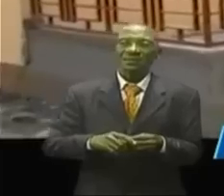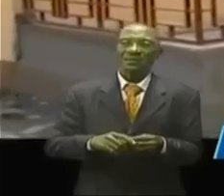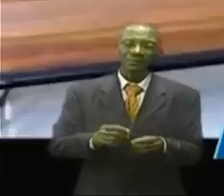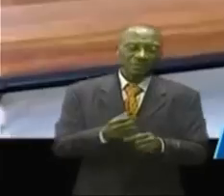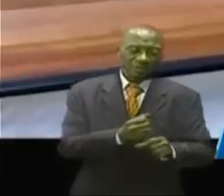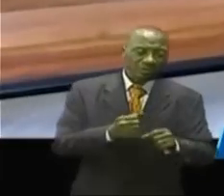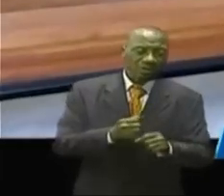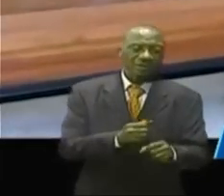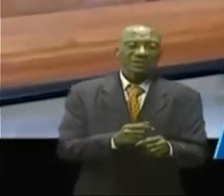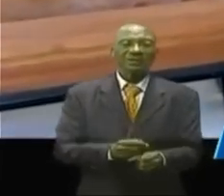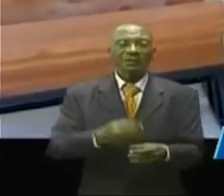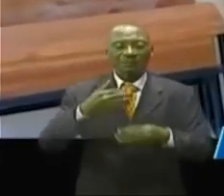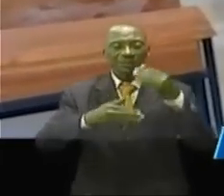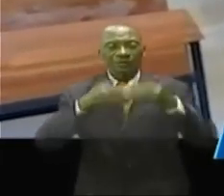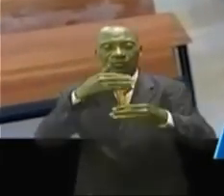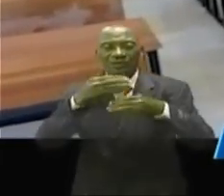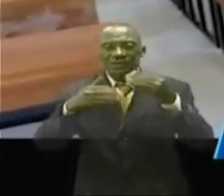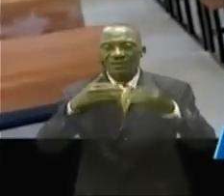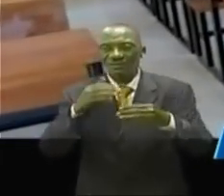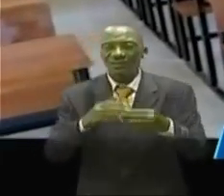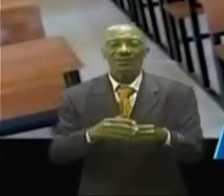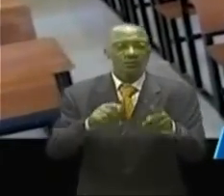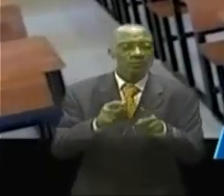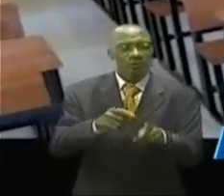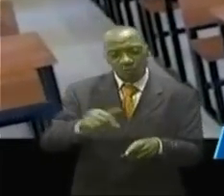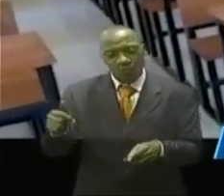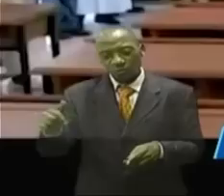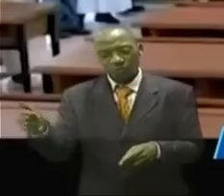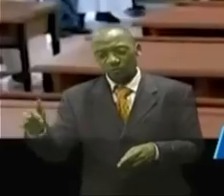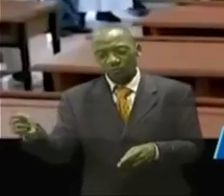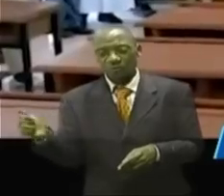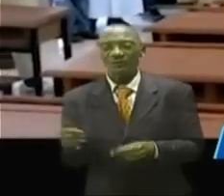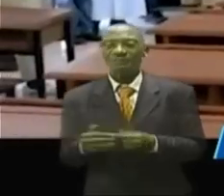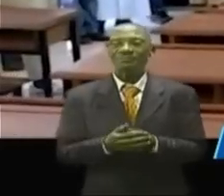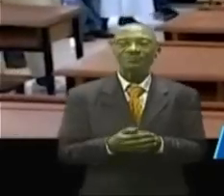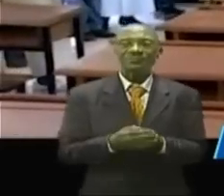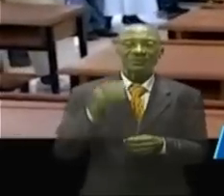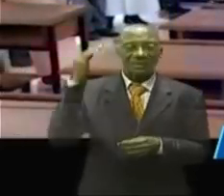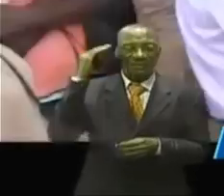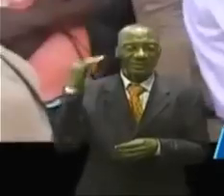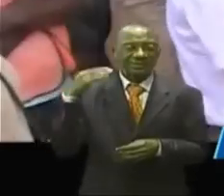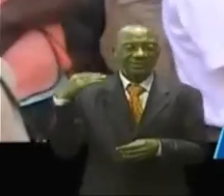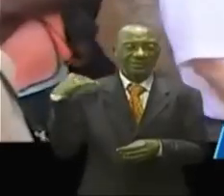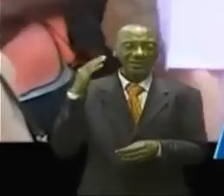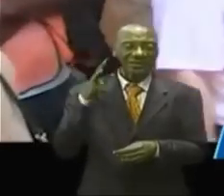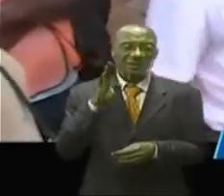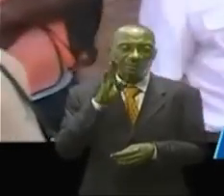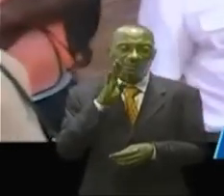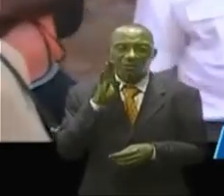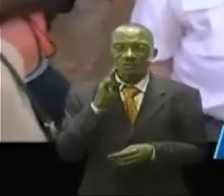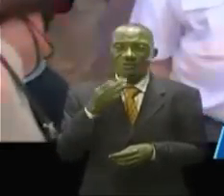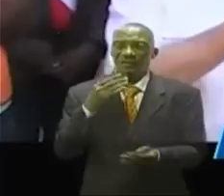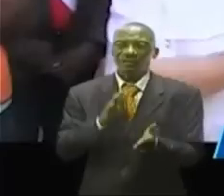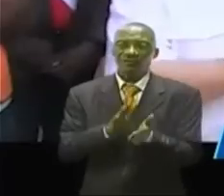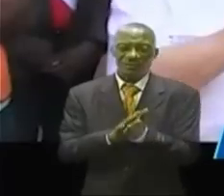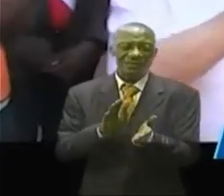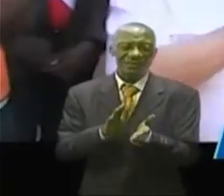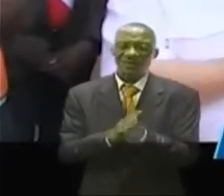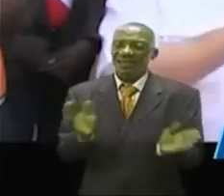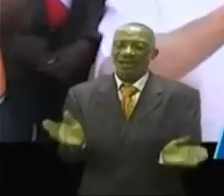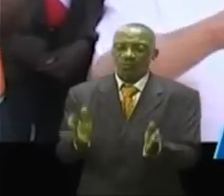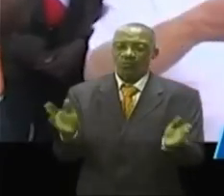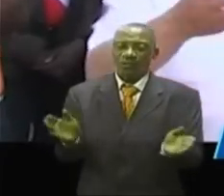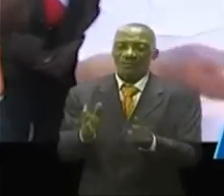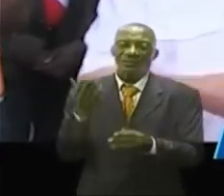menuiserie, en maçonnerie, pour ne citer que ces filières. Le ministre d'État belge a félicité et a encouragé le professeur Modeste